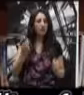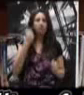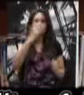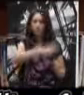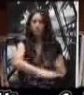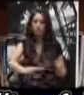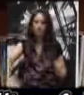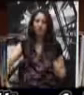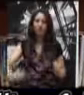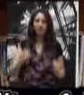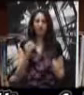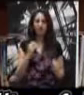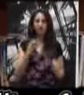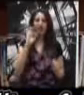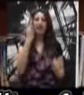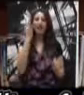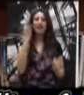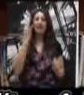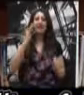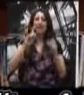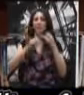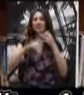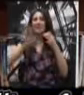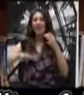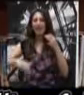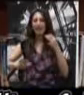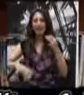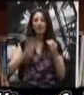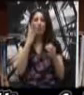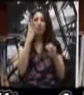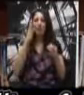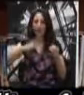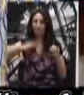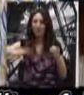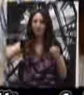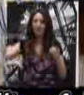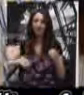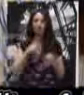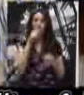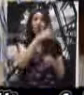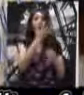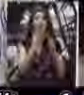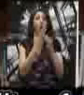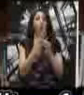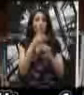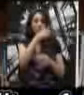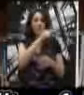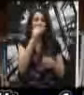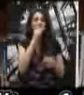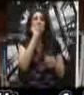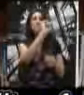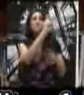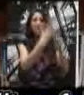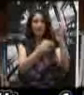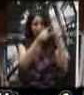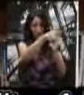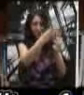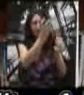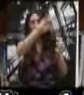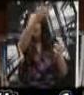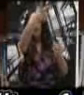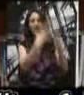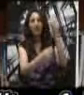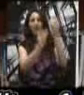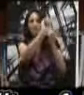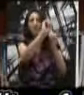ايه؟ لسه صغيرين، واحده في ثالثه ابتدائي واحده في رابعه. امال جوزك ايه، عنده بنات؟ اه عنده عيال من واحدة